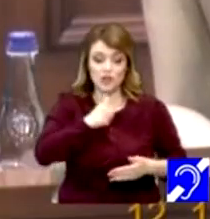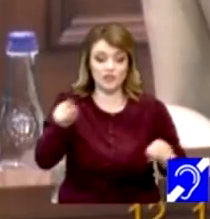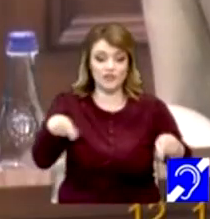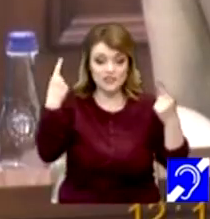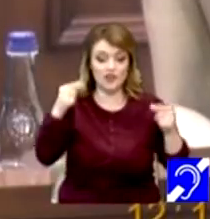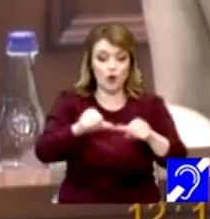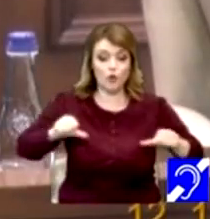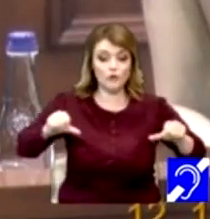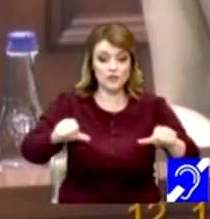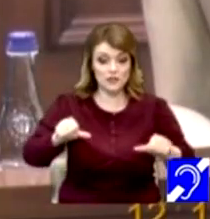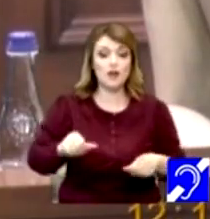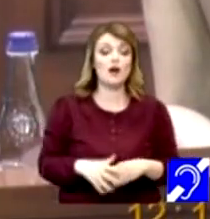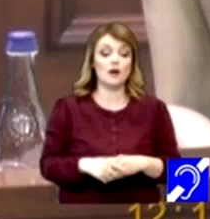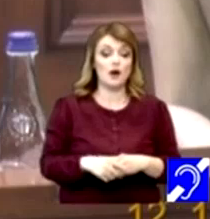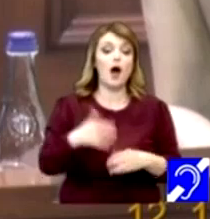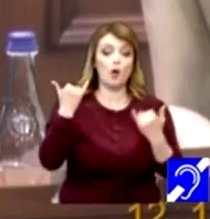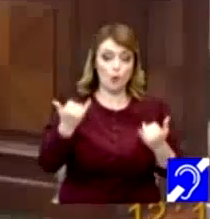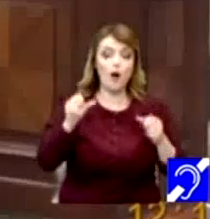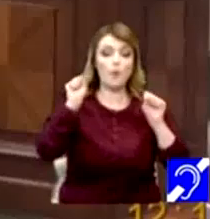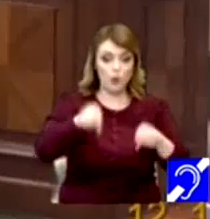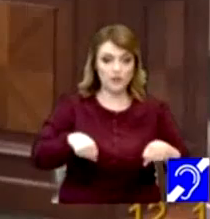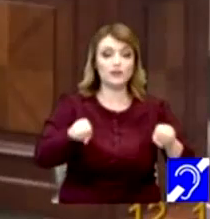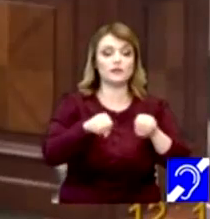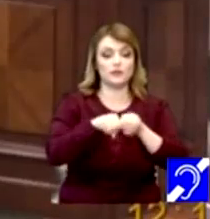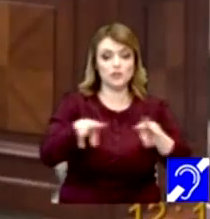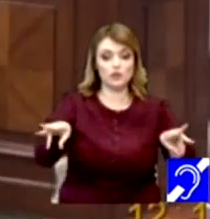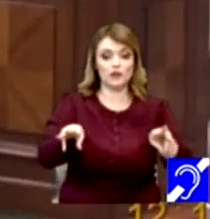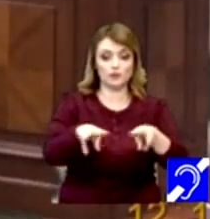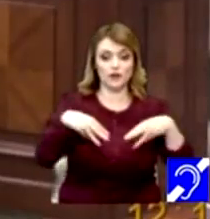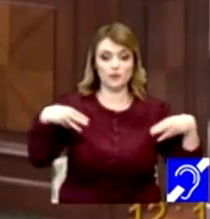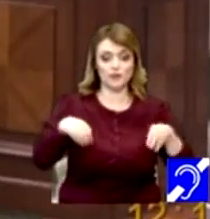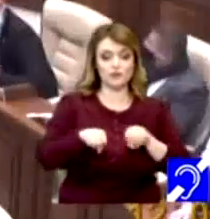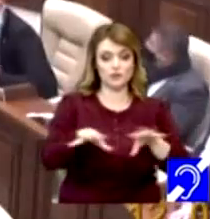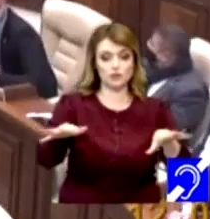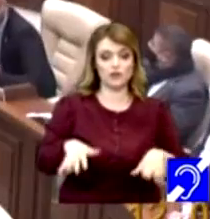a executivului, legislativul poate fi dizolvat.